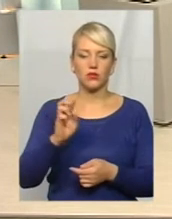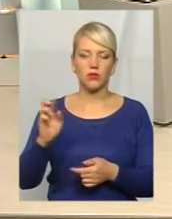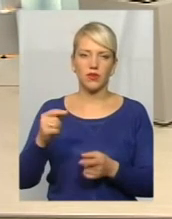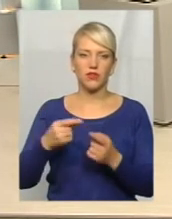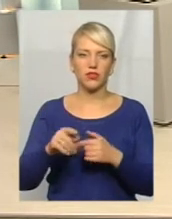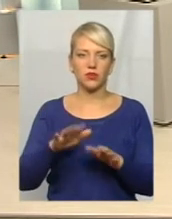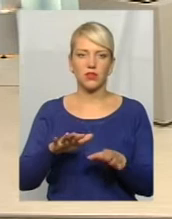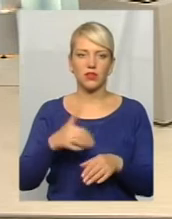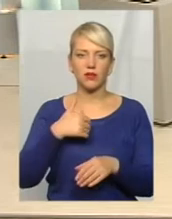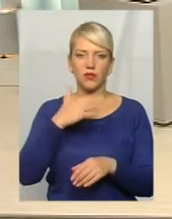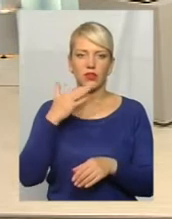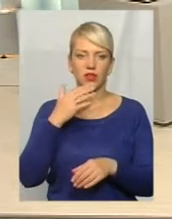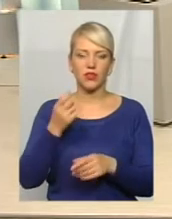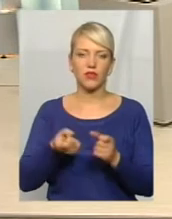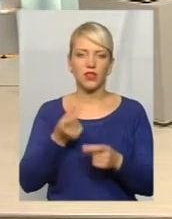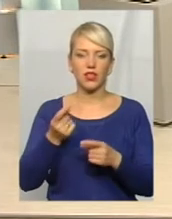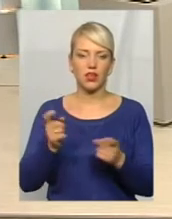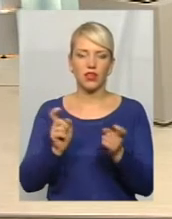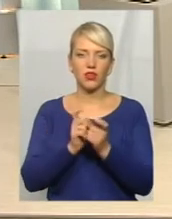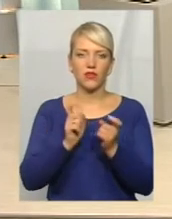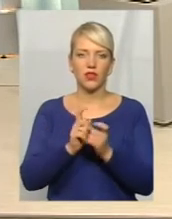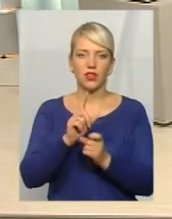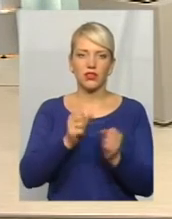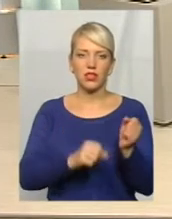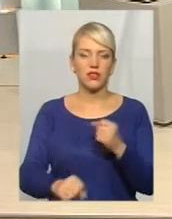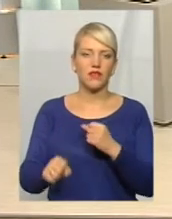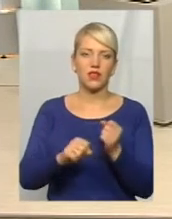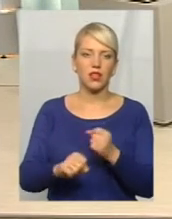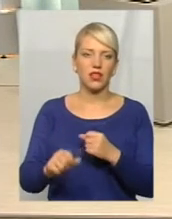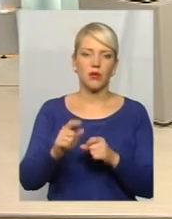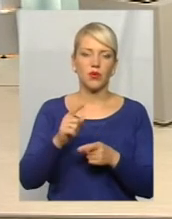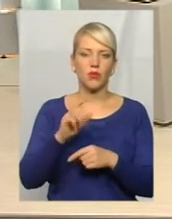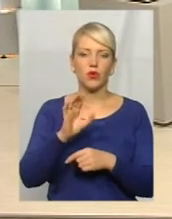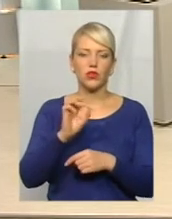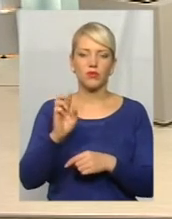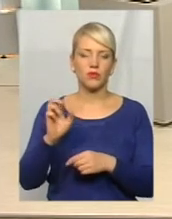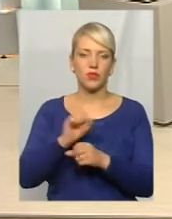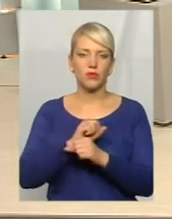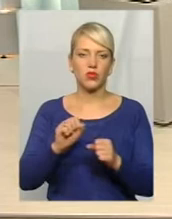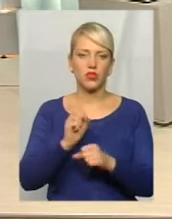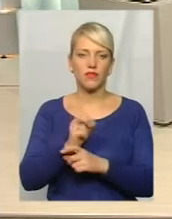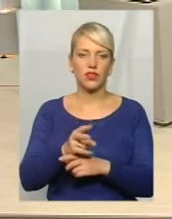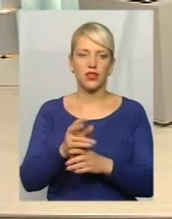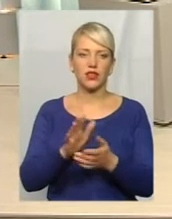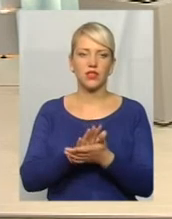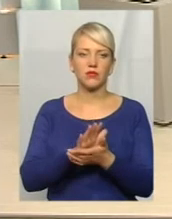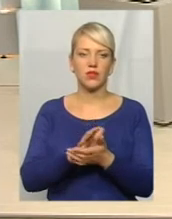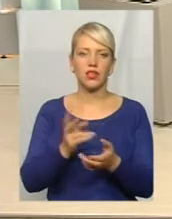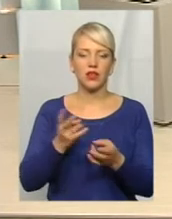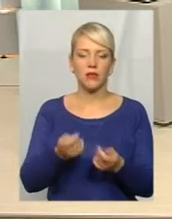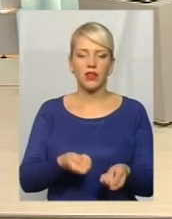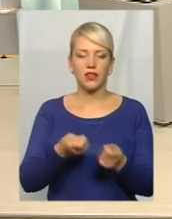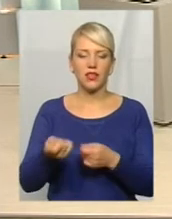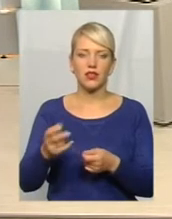що неодноразово вже виникали конфлікти з двірниками, начебто в ОСББ не можна викидати сміття. Треба нести тільки у